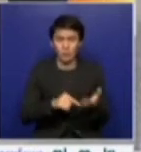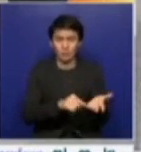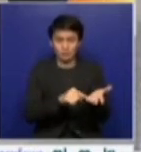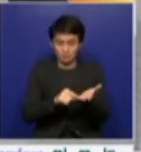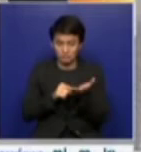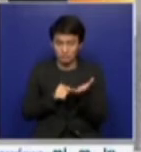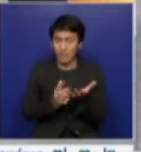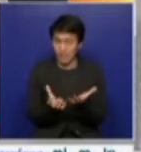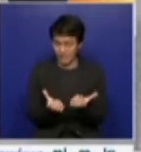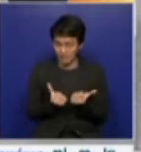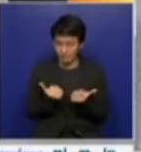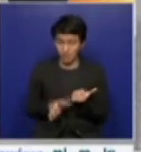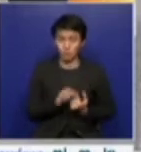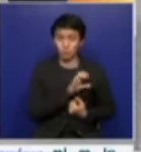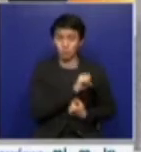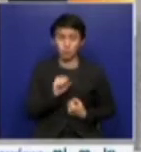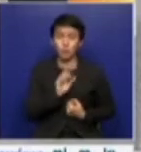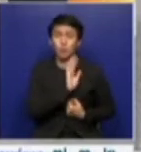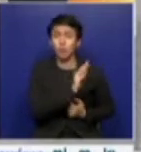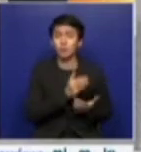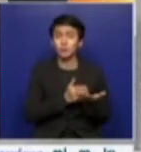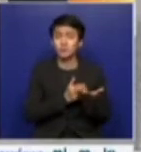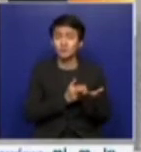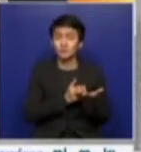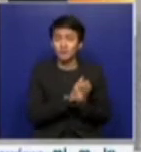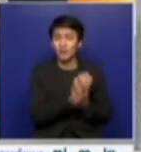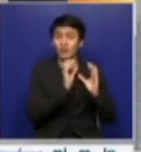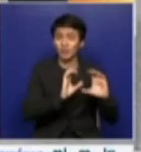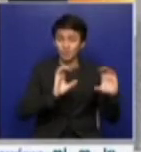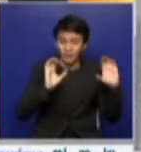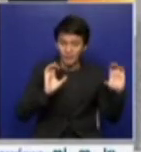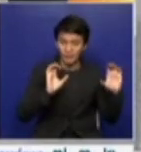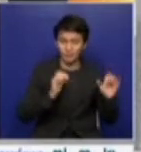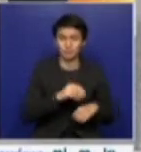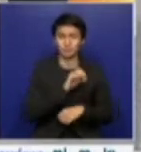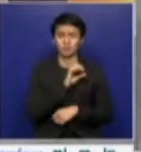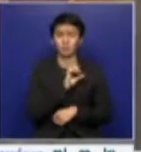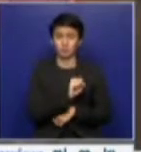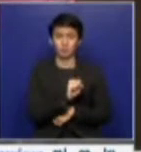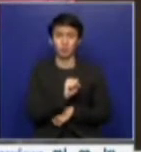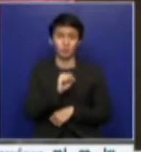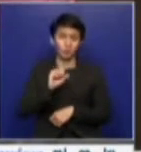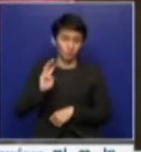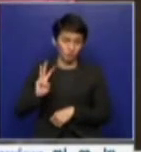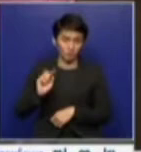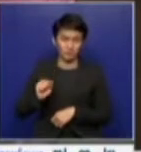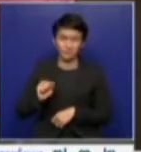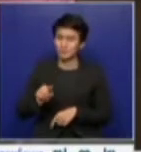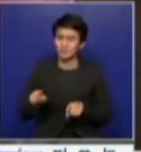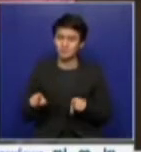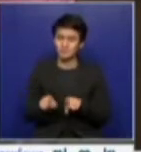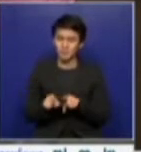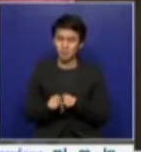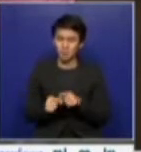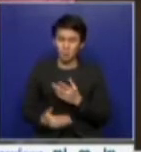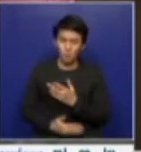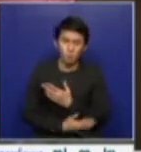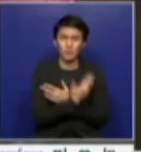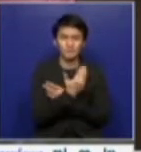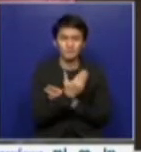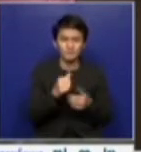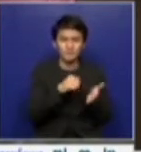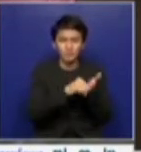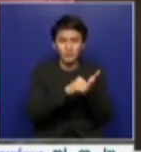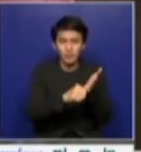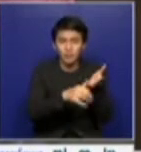สสพรรครัฐบาลเองและสมาชิกวุฒิสภานั้นกลับทำให้โอกาสเรานั้นเสียไป